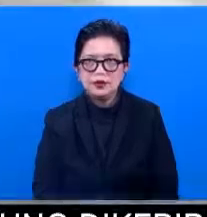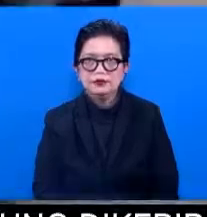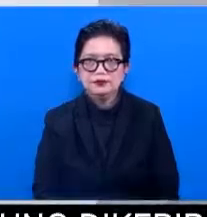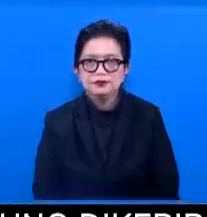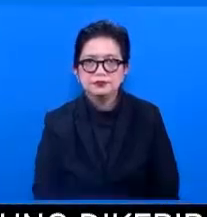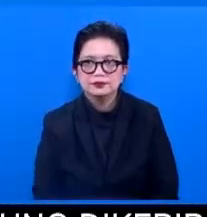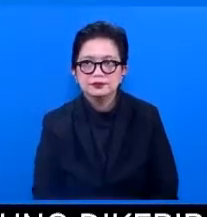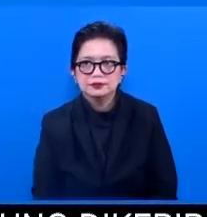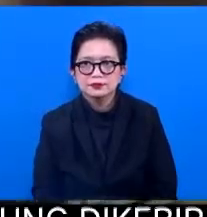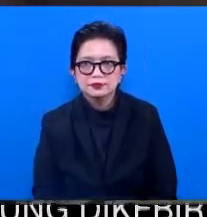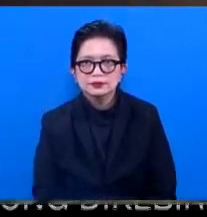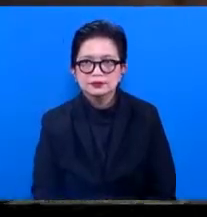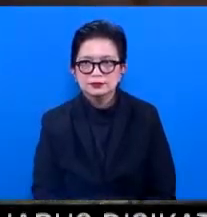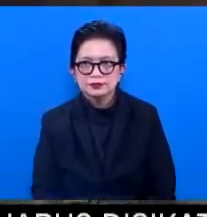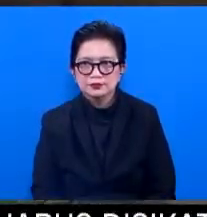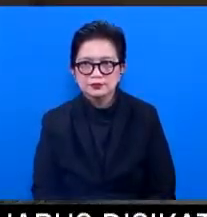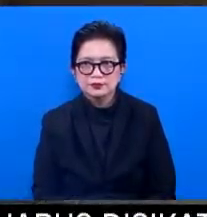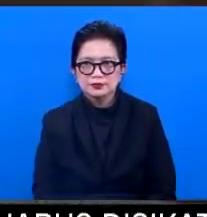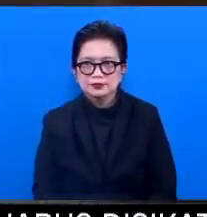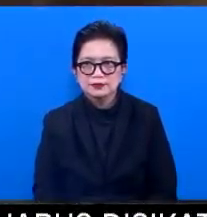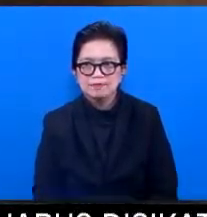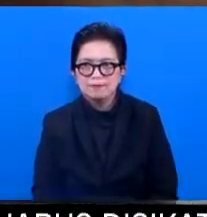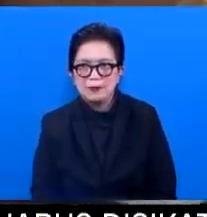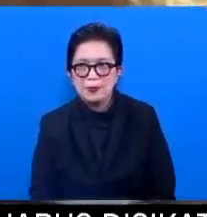di dalam Talmud